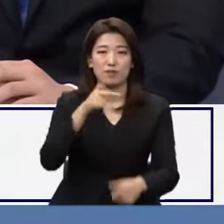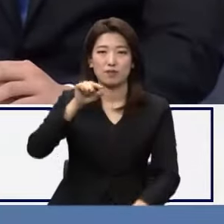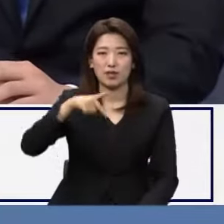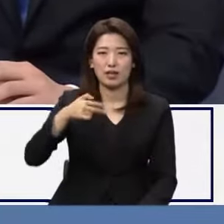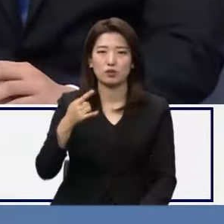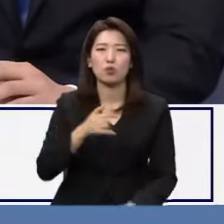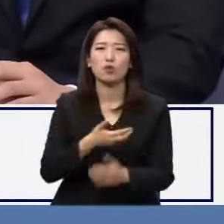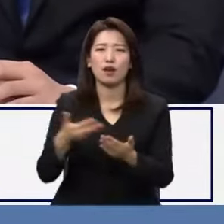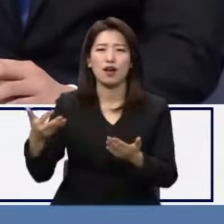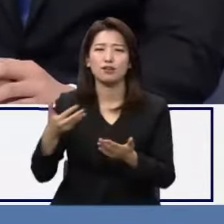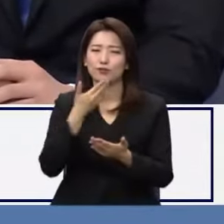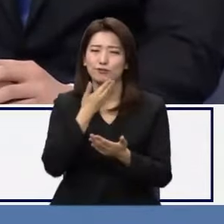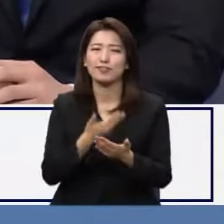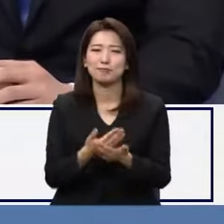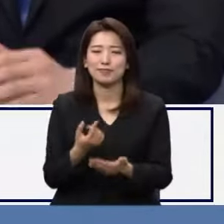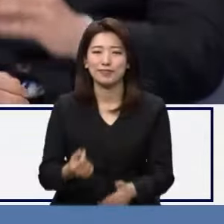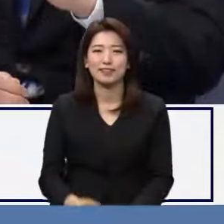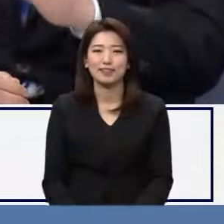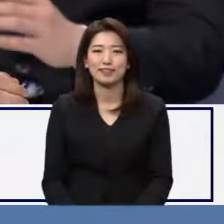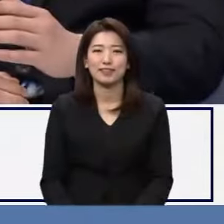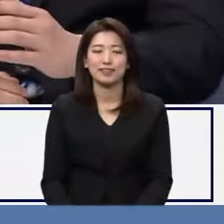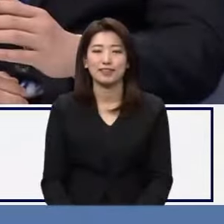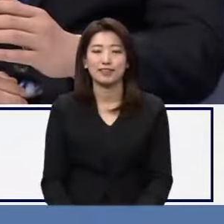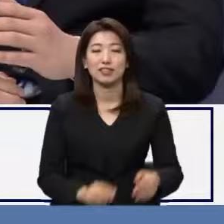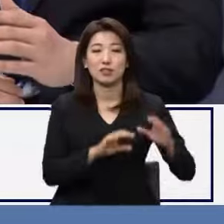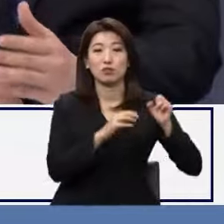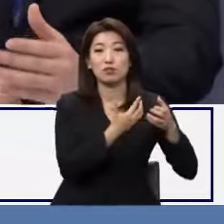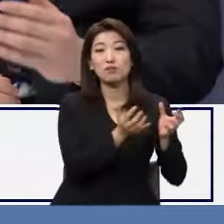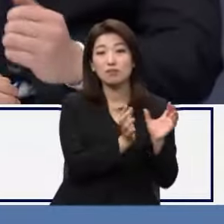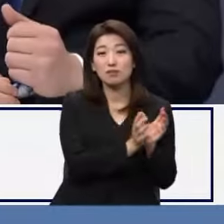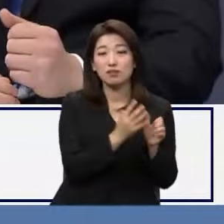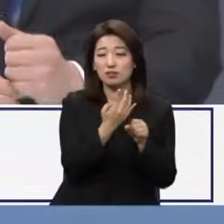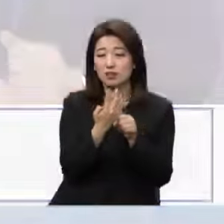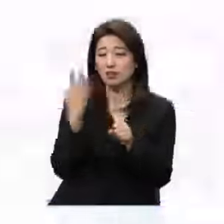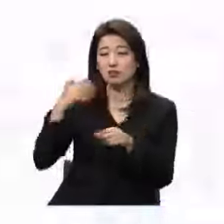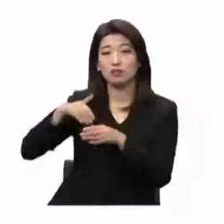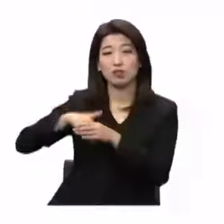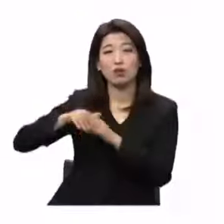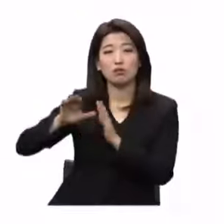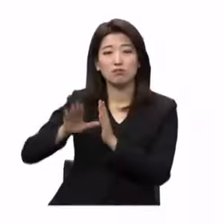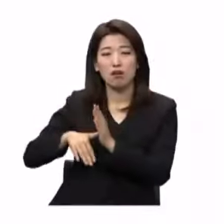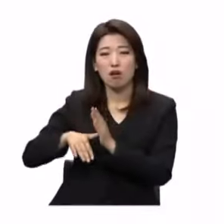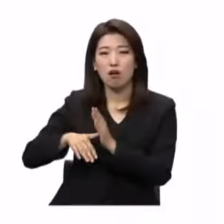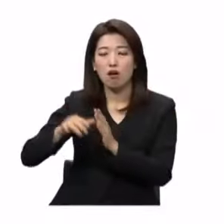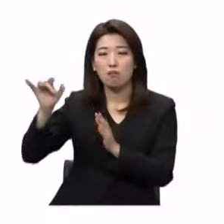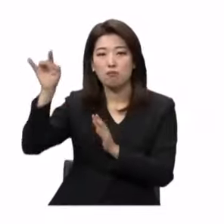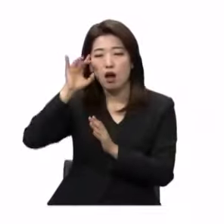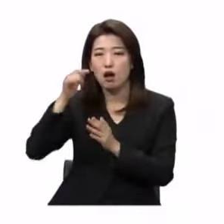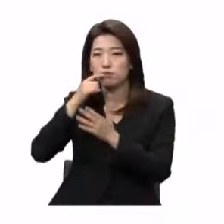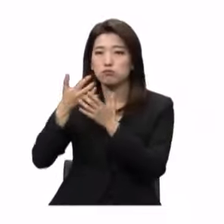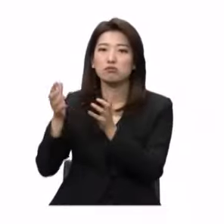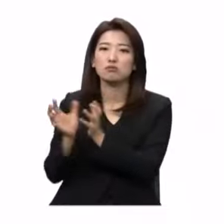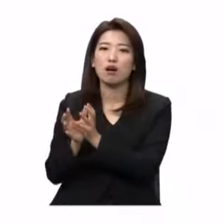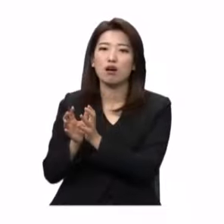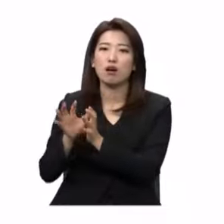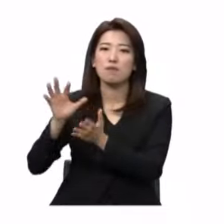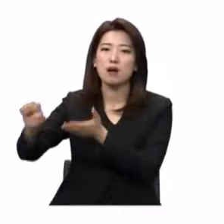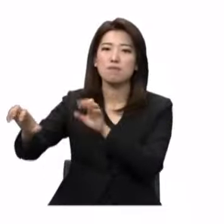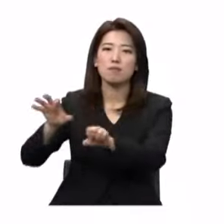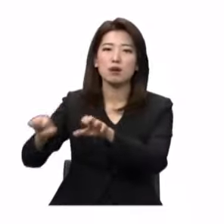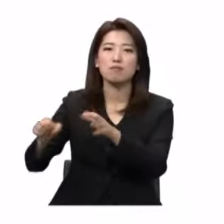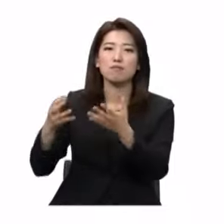민주당에 상당히 많은 의석을 내줬는데 그 낙동강을 일단 저희가 다시 수복을 하고 그다음에 최대 승부처인 수도권에서 의석을 확대해